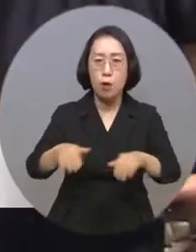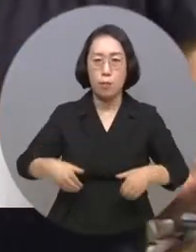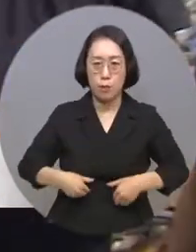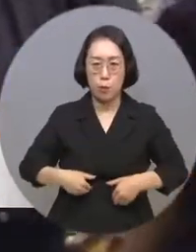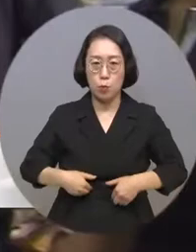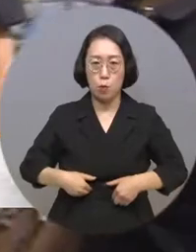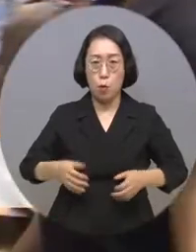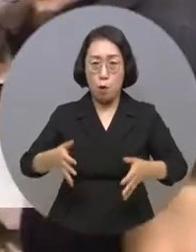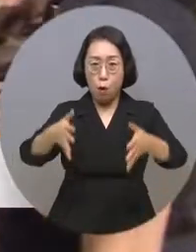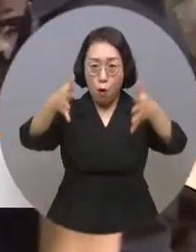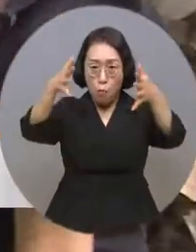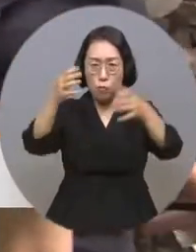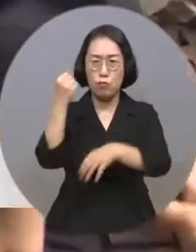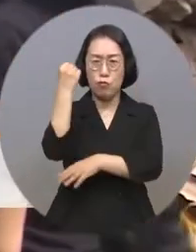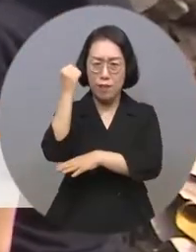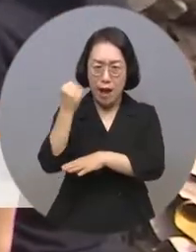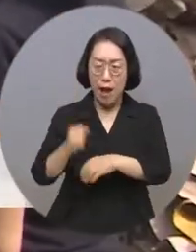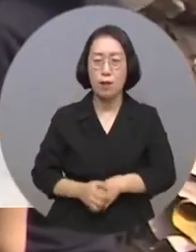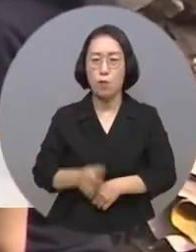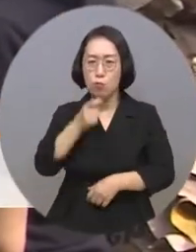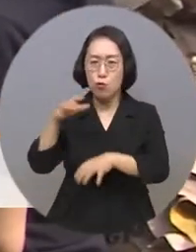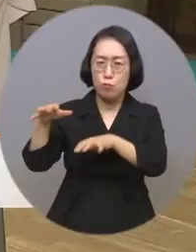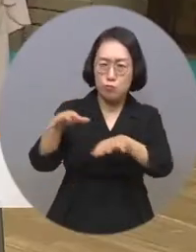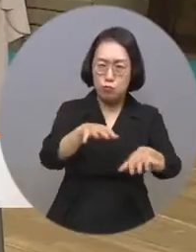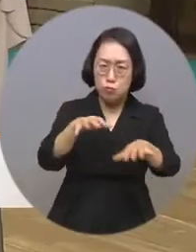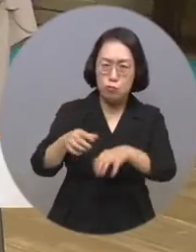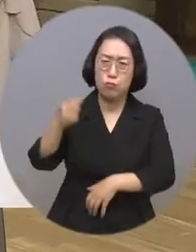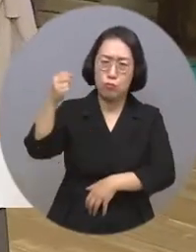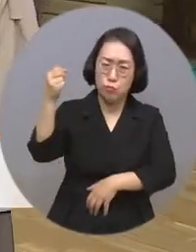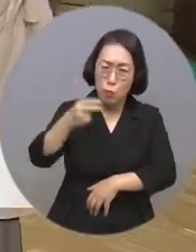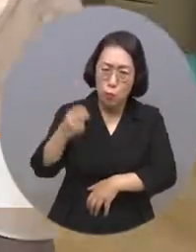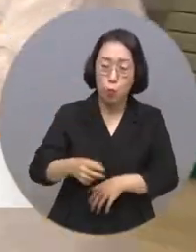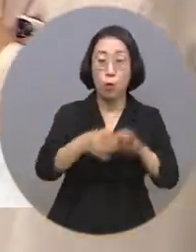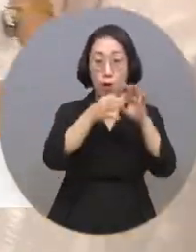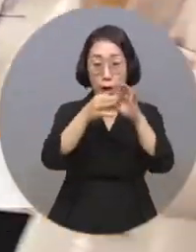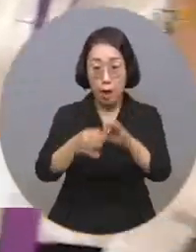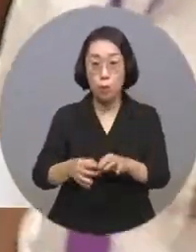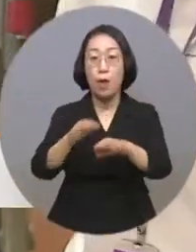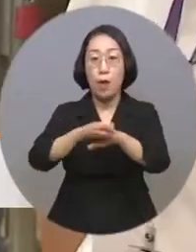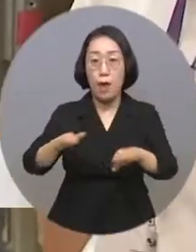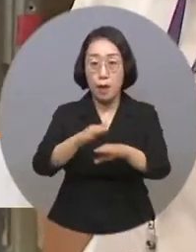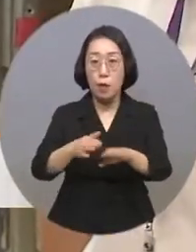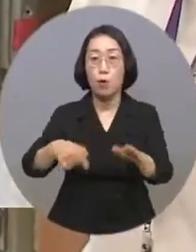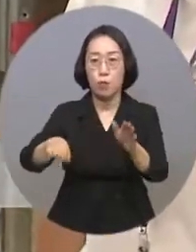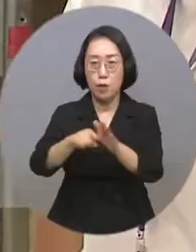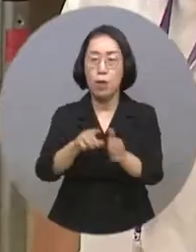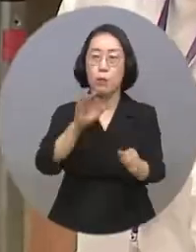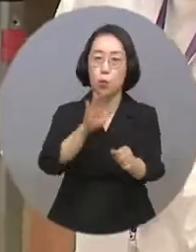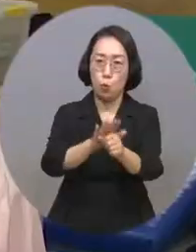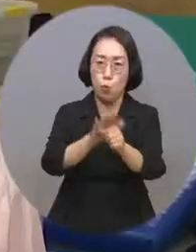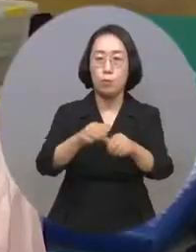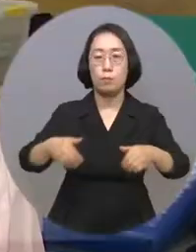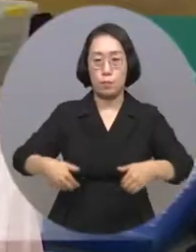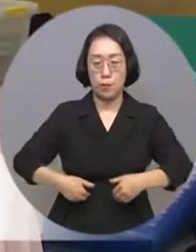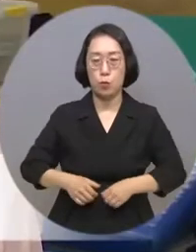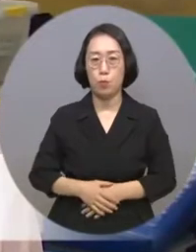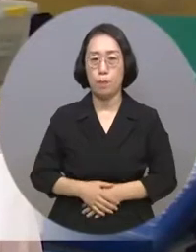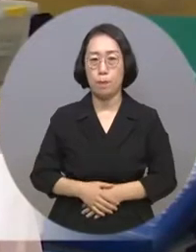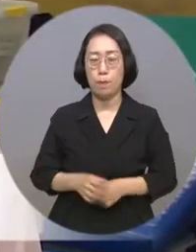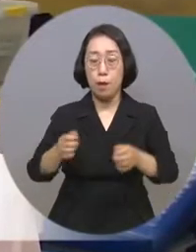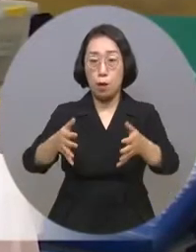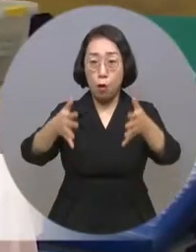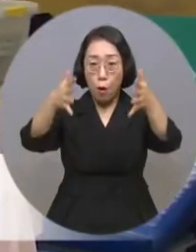건물과 낮은 지대 등으로 침수가 반복되는 만큼 이를 해소하기 위한 지원책이 필요하다는 설명입니다. 건물이